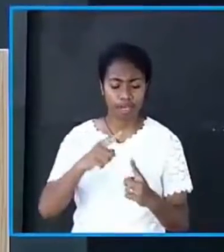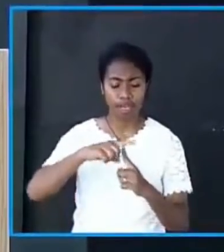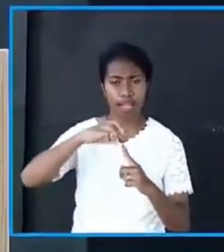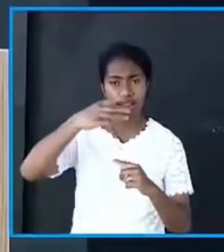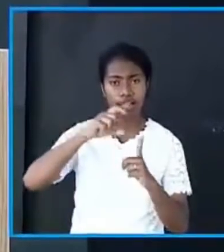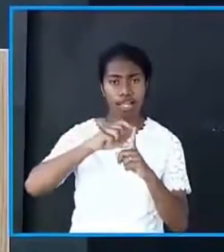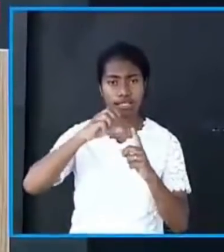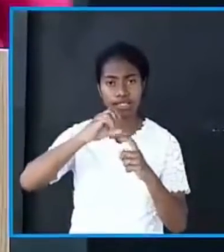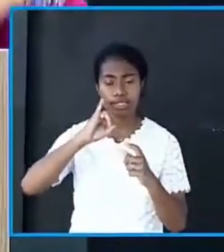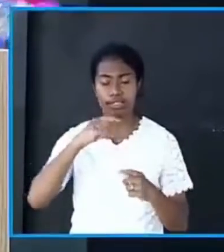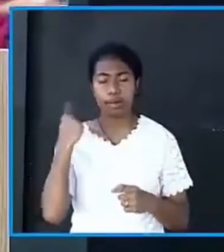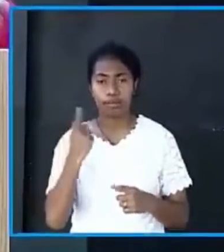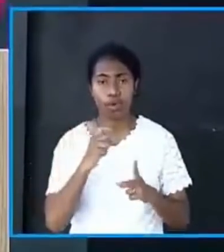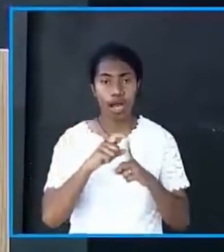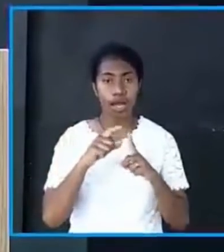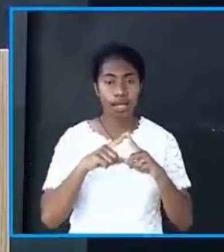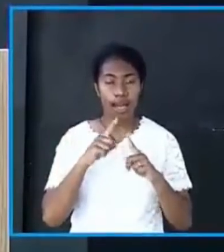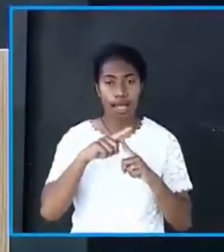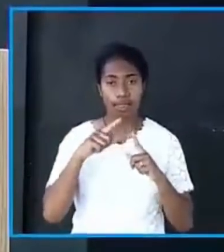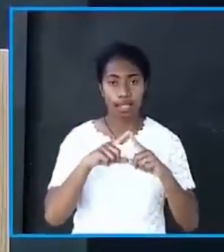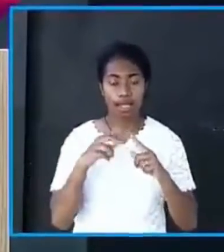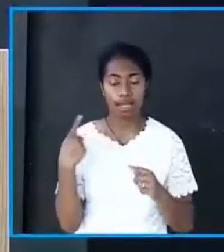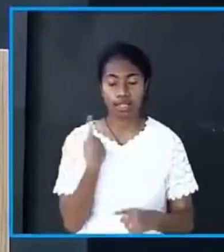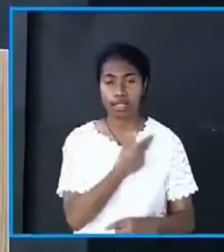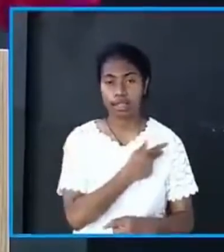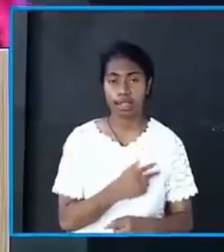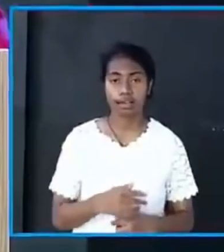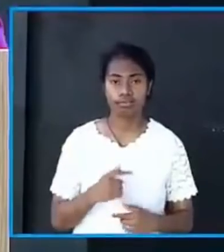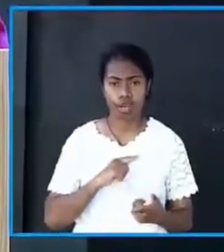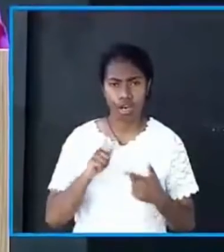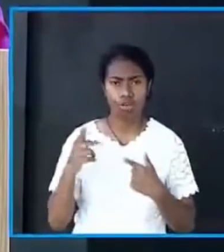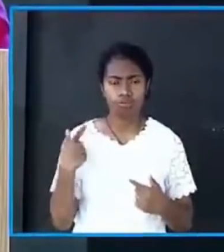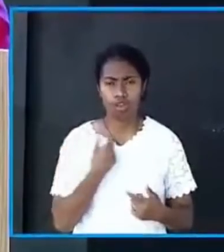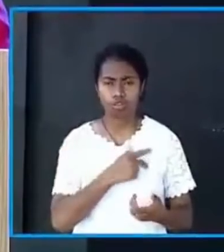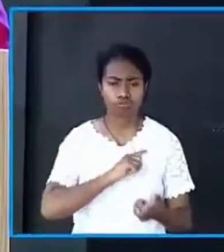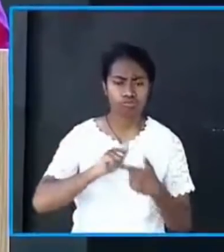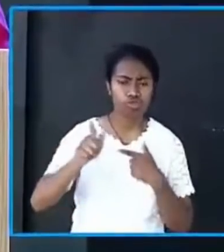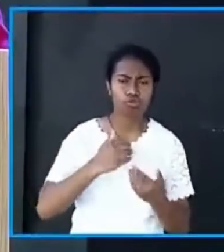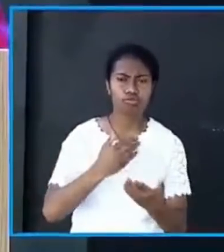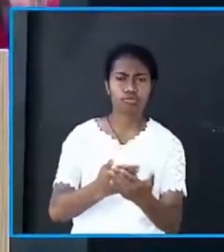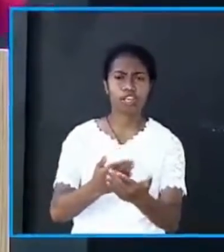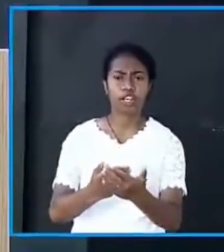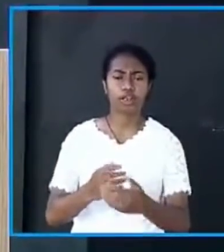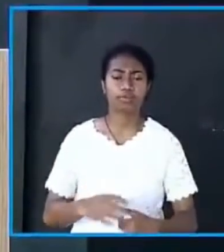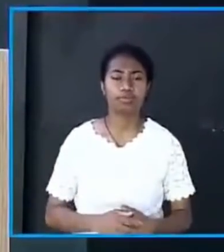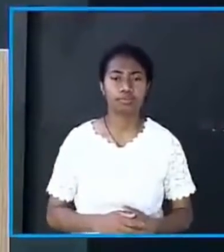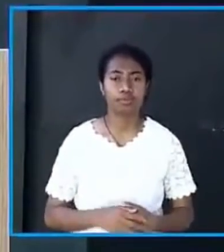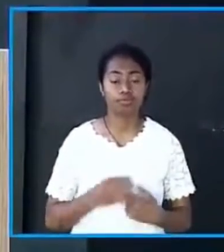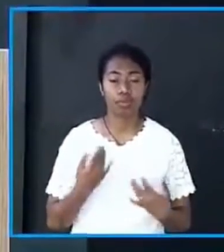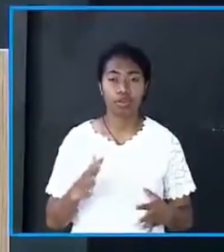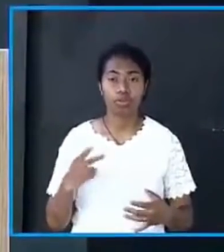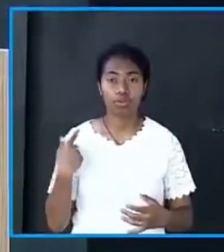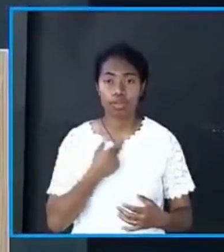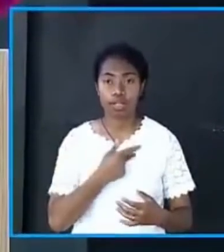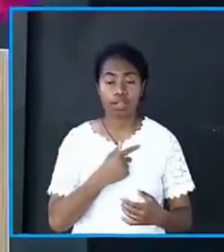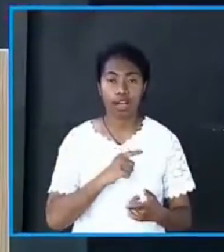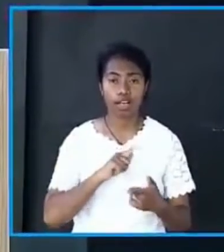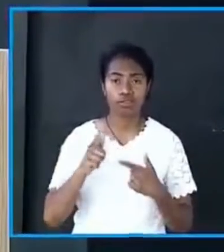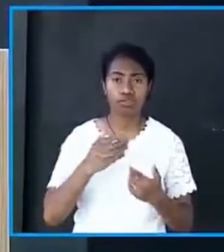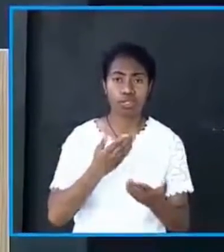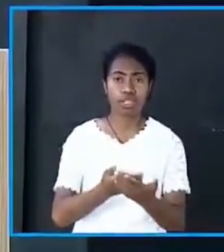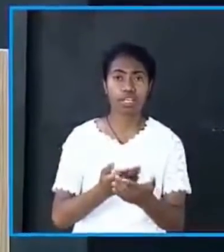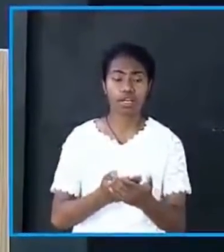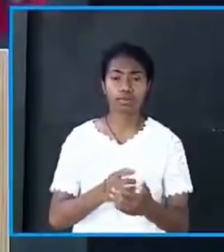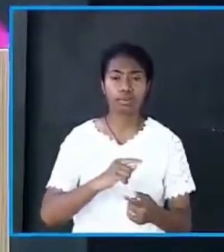kita dan segala macam urusan organ dalam dia deteksi lalu langsung kirim begitu kita kecelakaan yang langsung itu